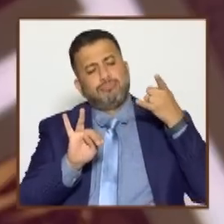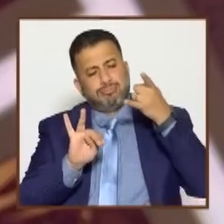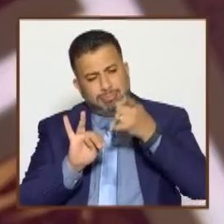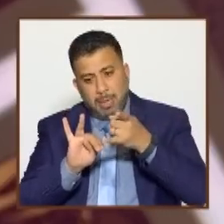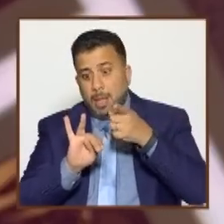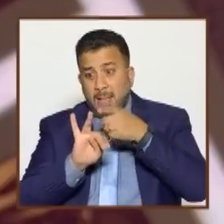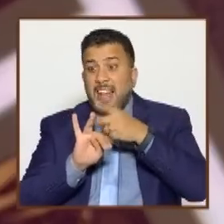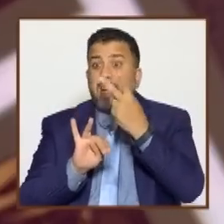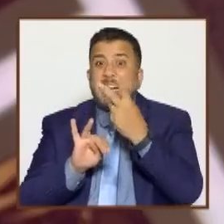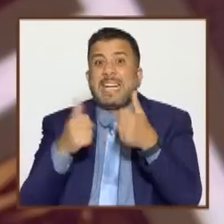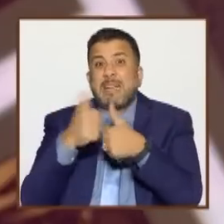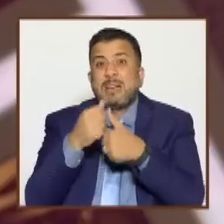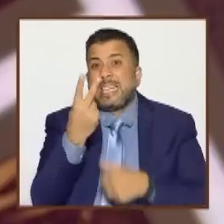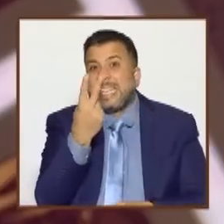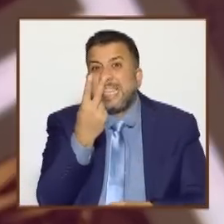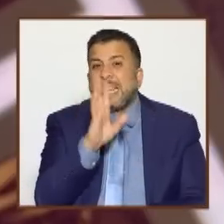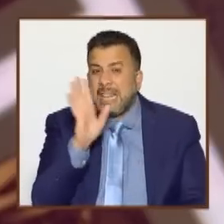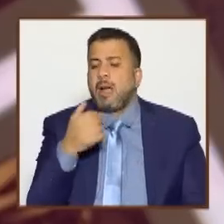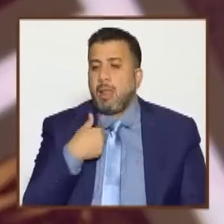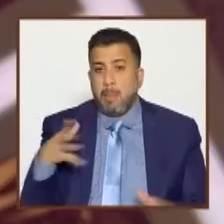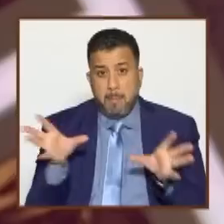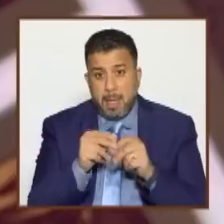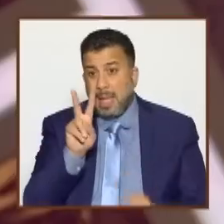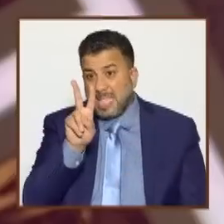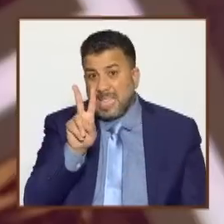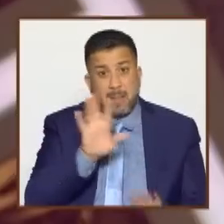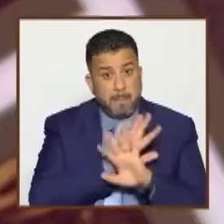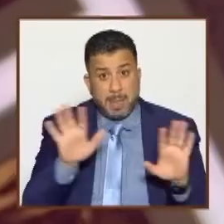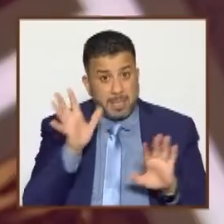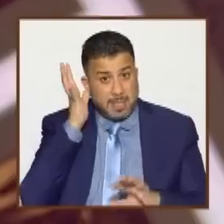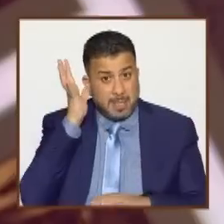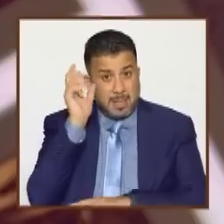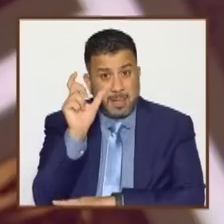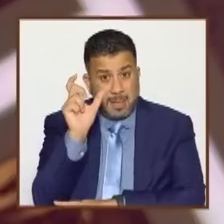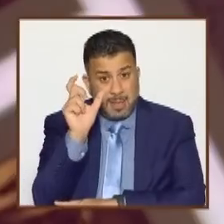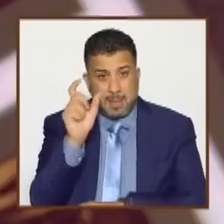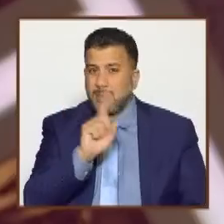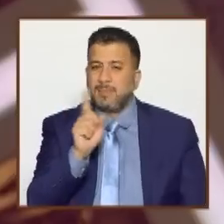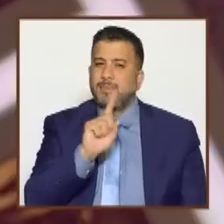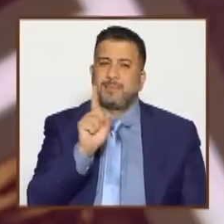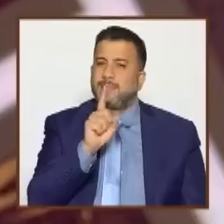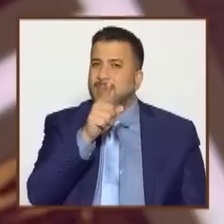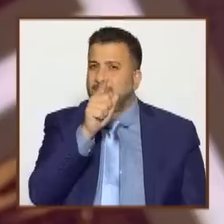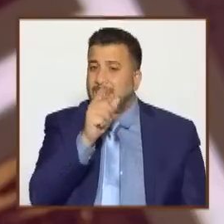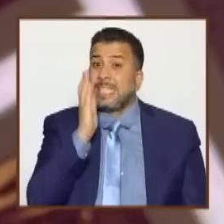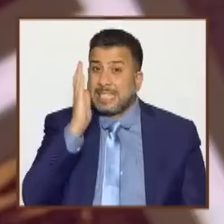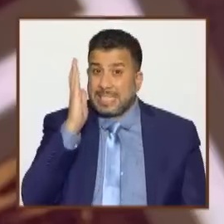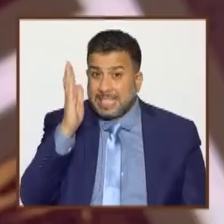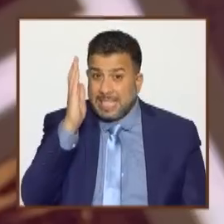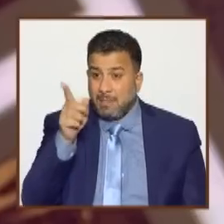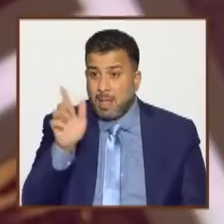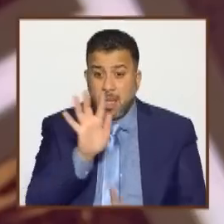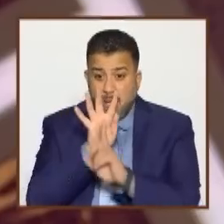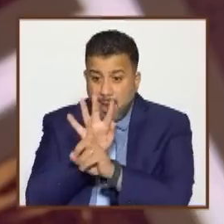صلاة الظهر ركعتين، هل في مثل هذه الحالة أكتفي بهاتين ركعتين؟ الجواب لا يا أبو خالد، من أدرك،